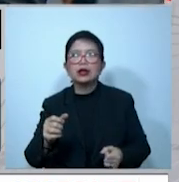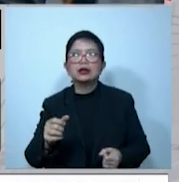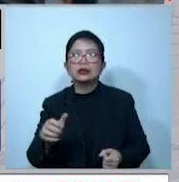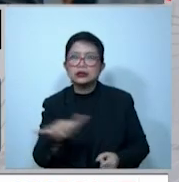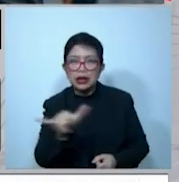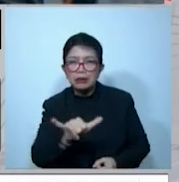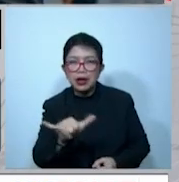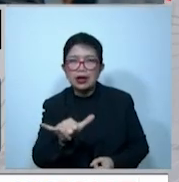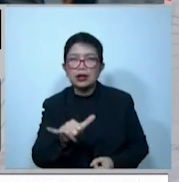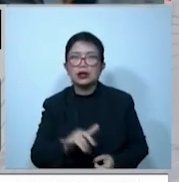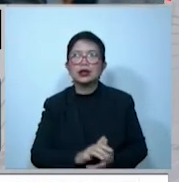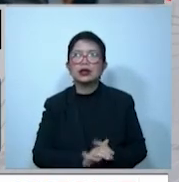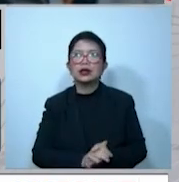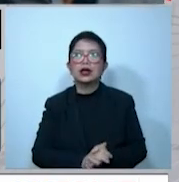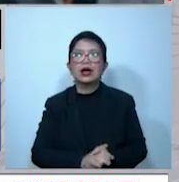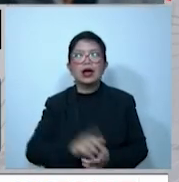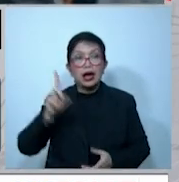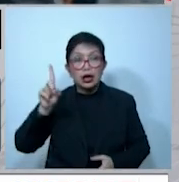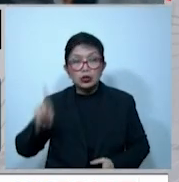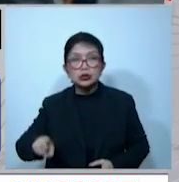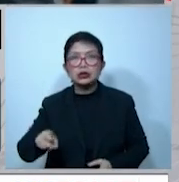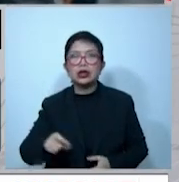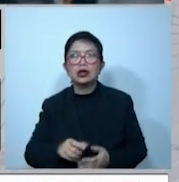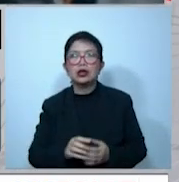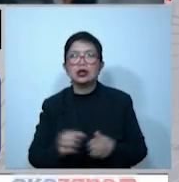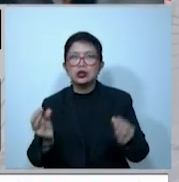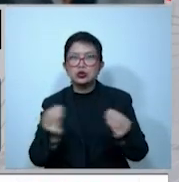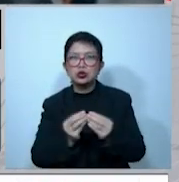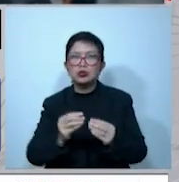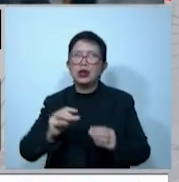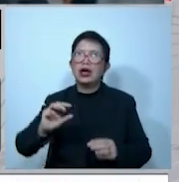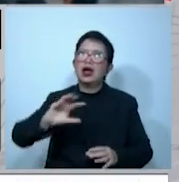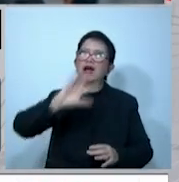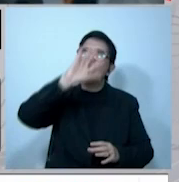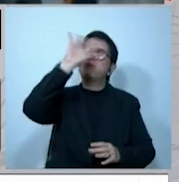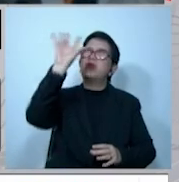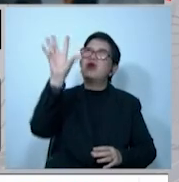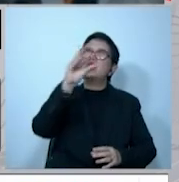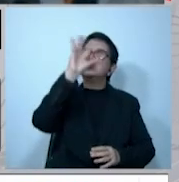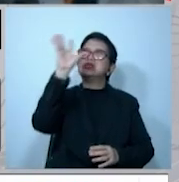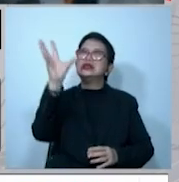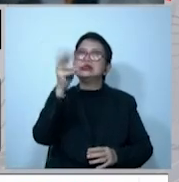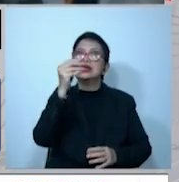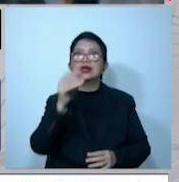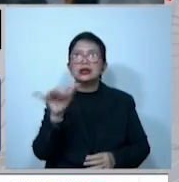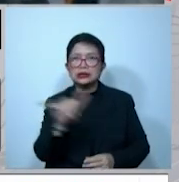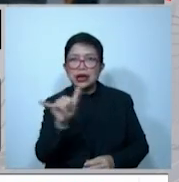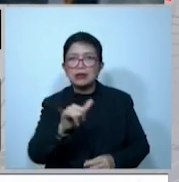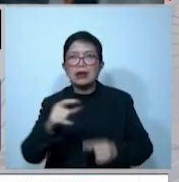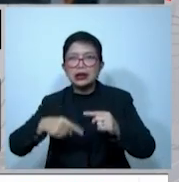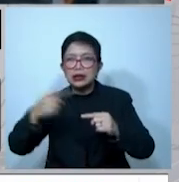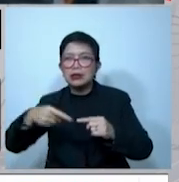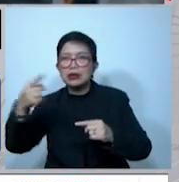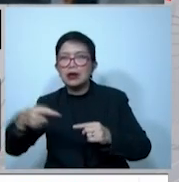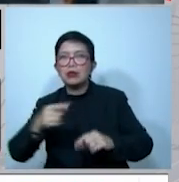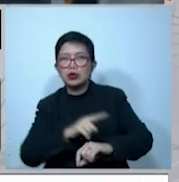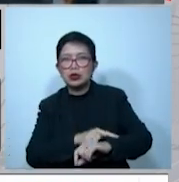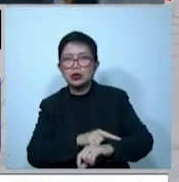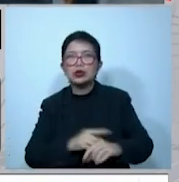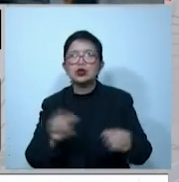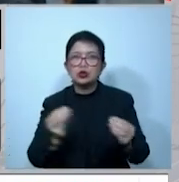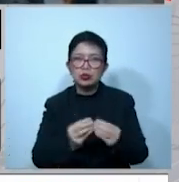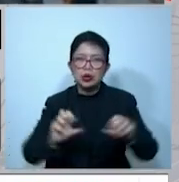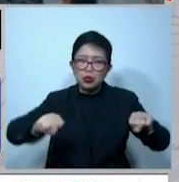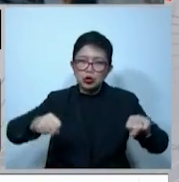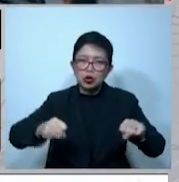mobil dari hari ke hari sama, maka harusnya angka polusinya sama setiap waktu, betul tidak? Tapi jumlah motor sama,